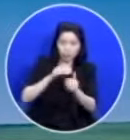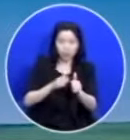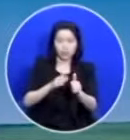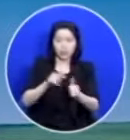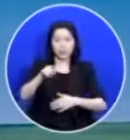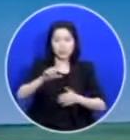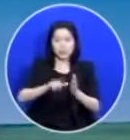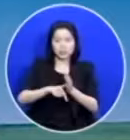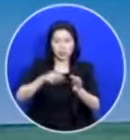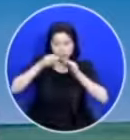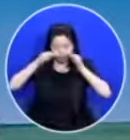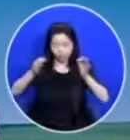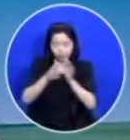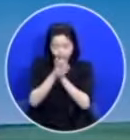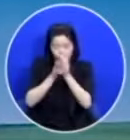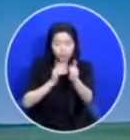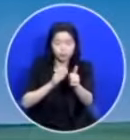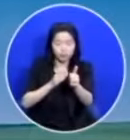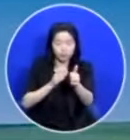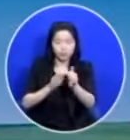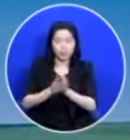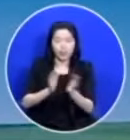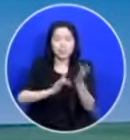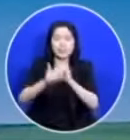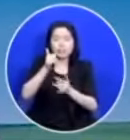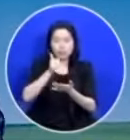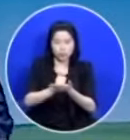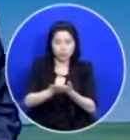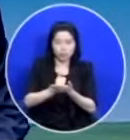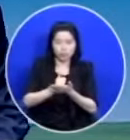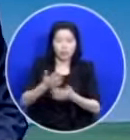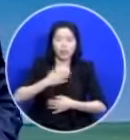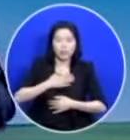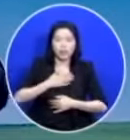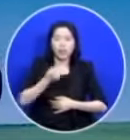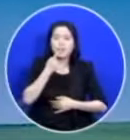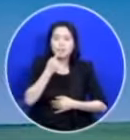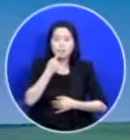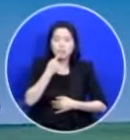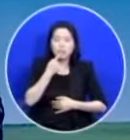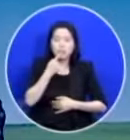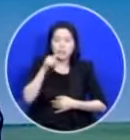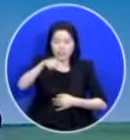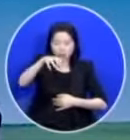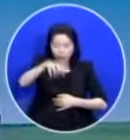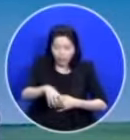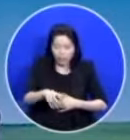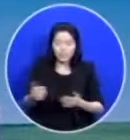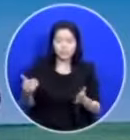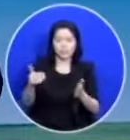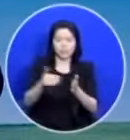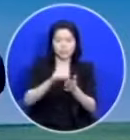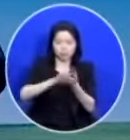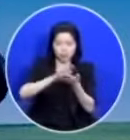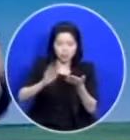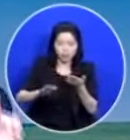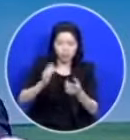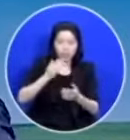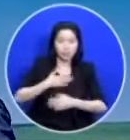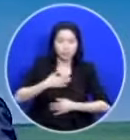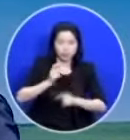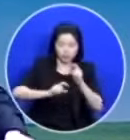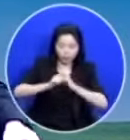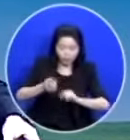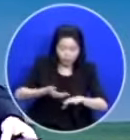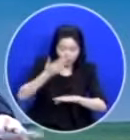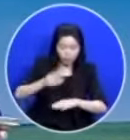우리이 시간 함께 통성으로 기도합시다 예수님 내 입으로 여기까지입니다 저는 더 이상 못